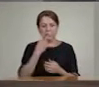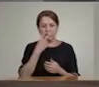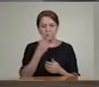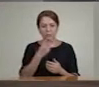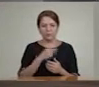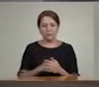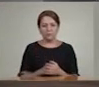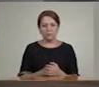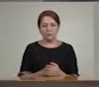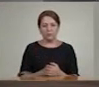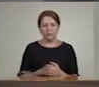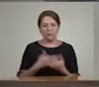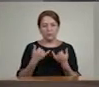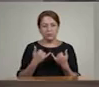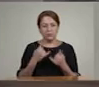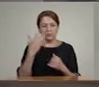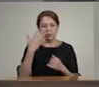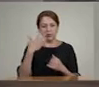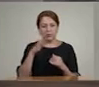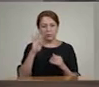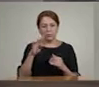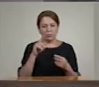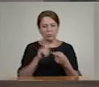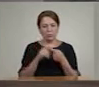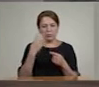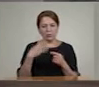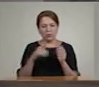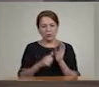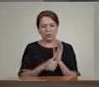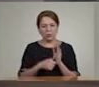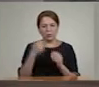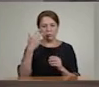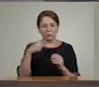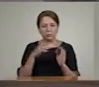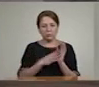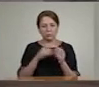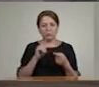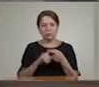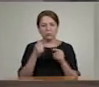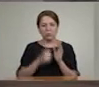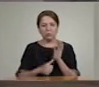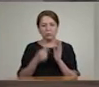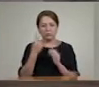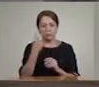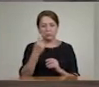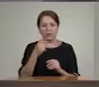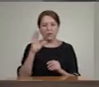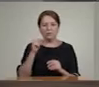oldik. Endi 54 qo'shuv 46, 39 qo'shuv 61 va 78 ni